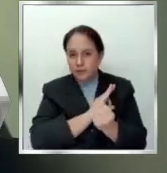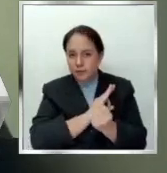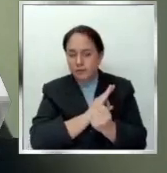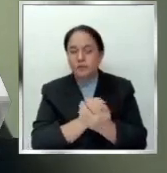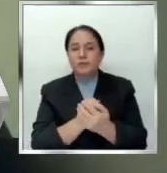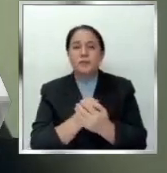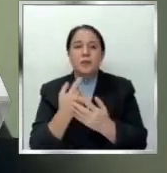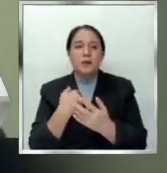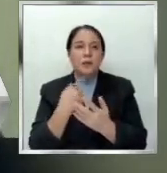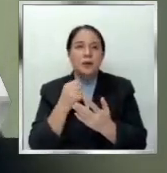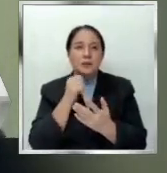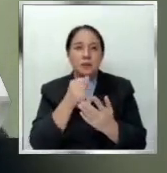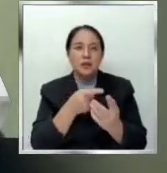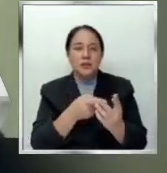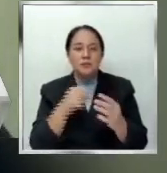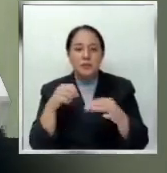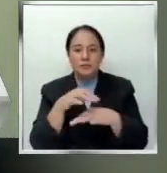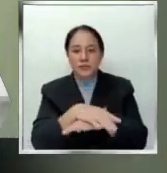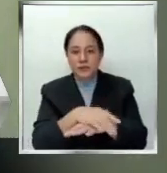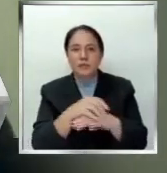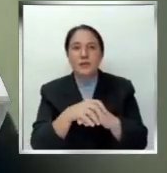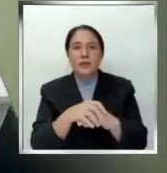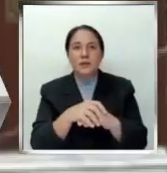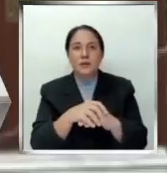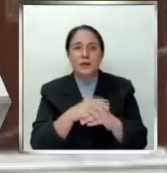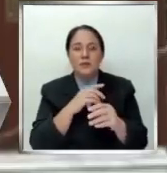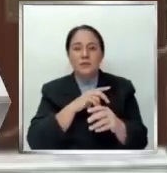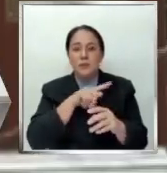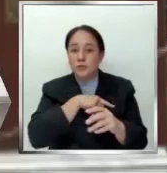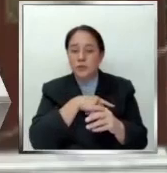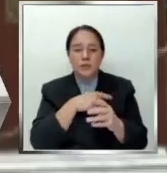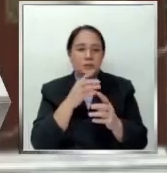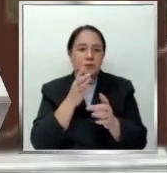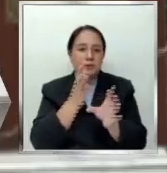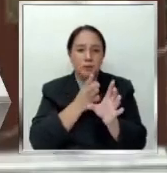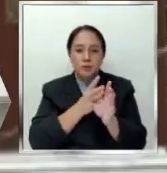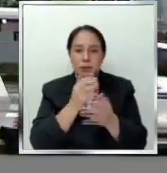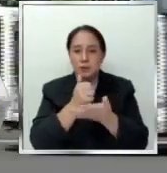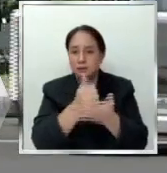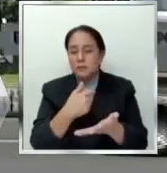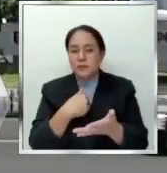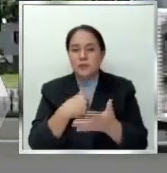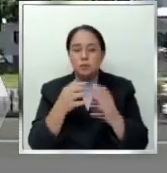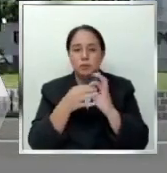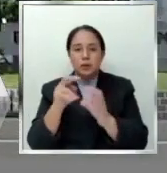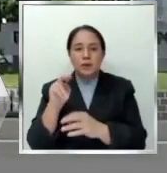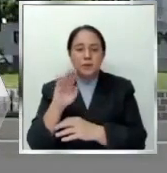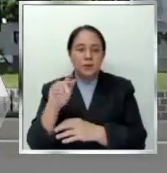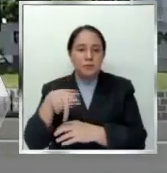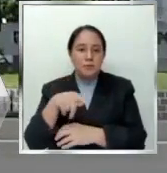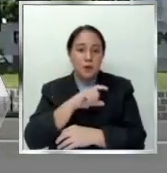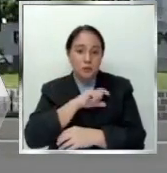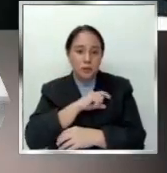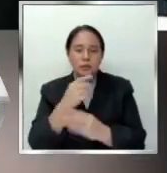Para hindi rin sila maapektuhan in their personal and psychological health. Patuloy raw silang makikipagtulungan sa NBI at PNP para sa ikalulutas